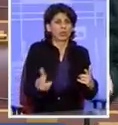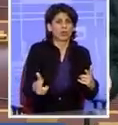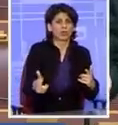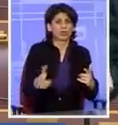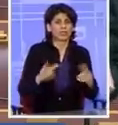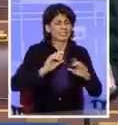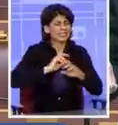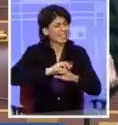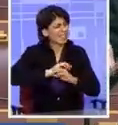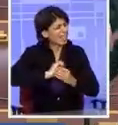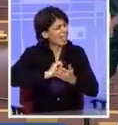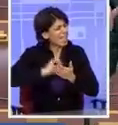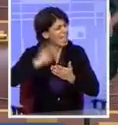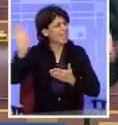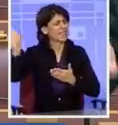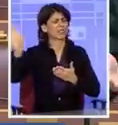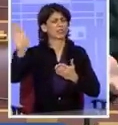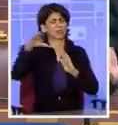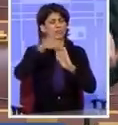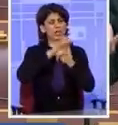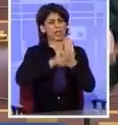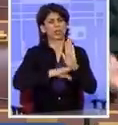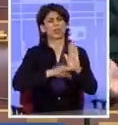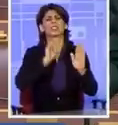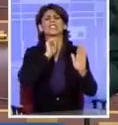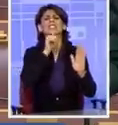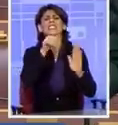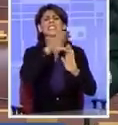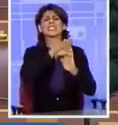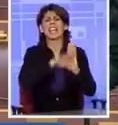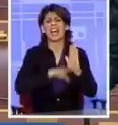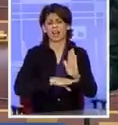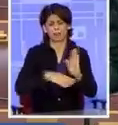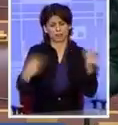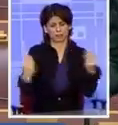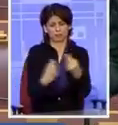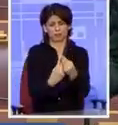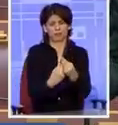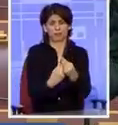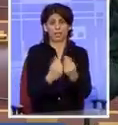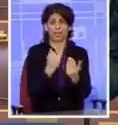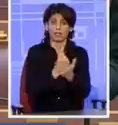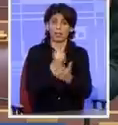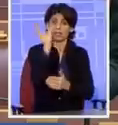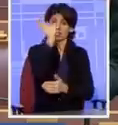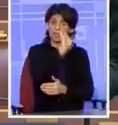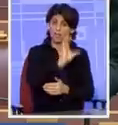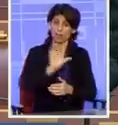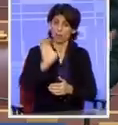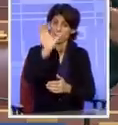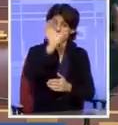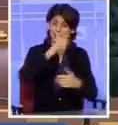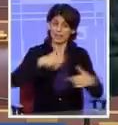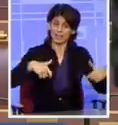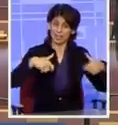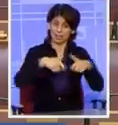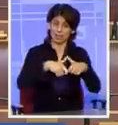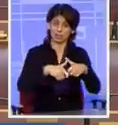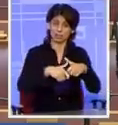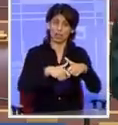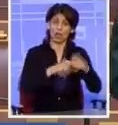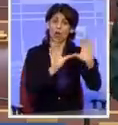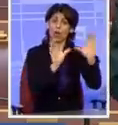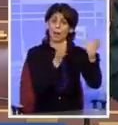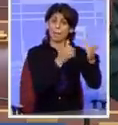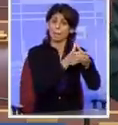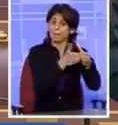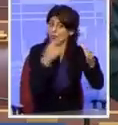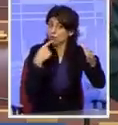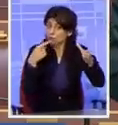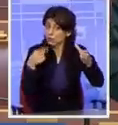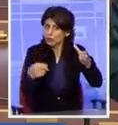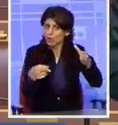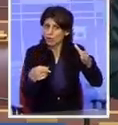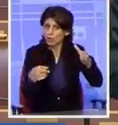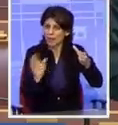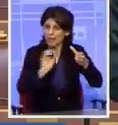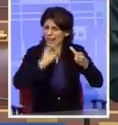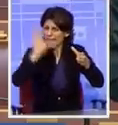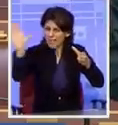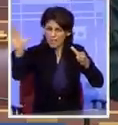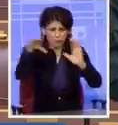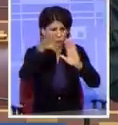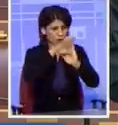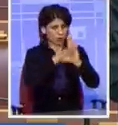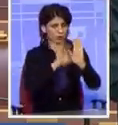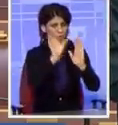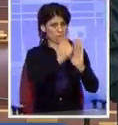και έξω από τους κανόνες, το νομικό πλαίσιο της Ευρωπαϊκής Ένωσης. Ο Ευρωπαίος Επίτροπος το είπε αυτό.